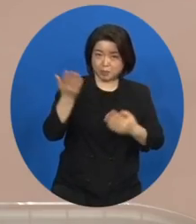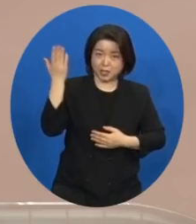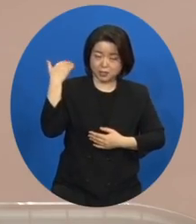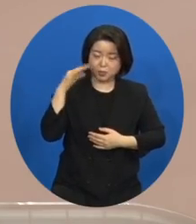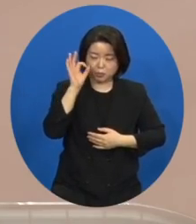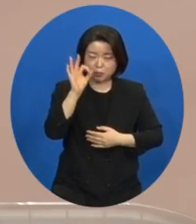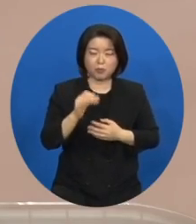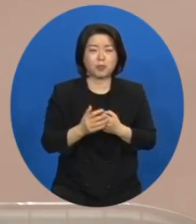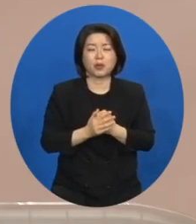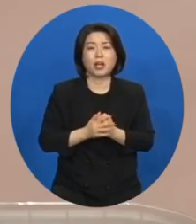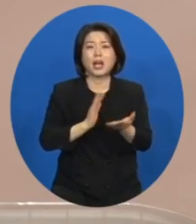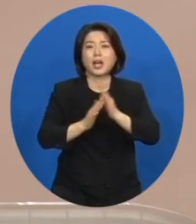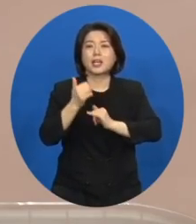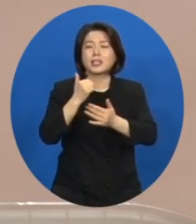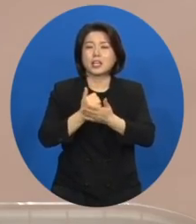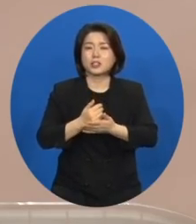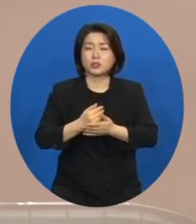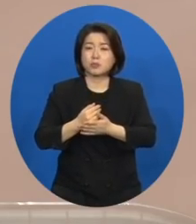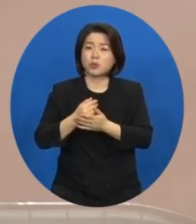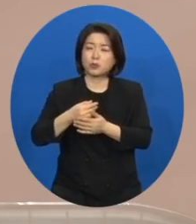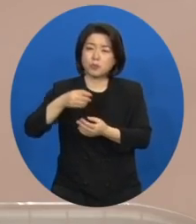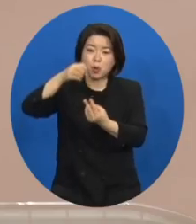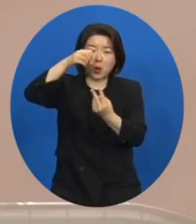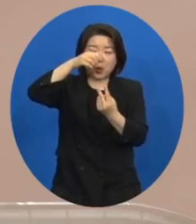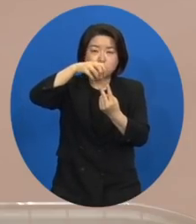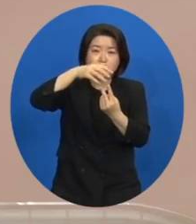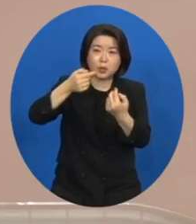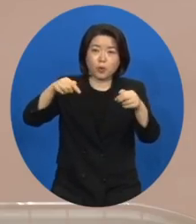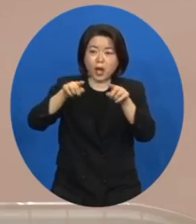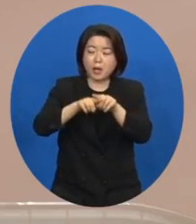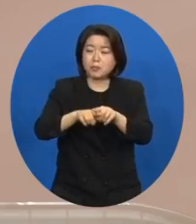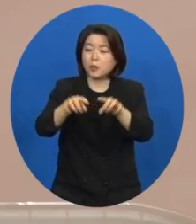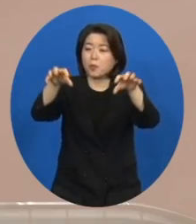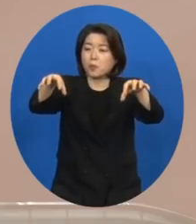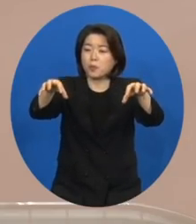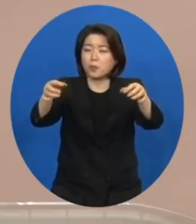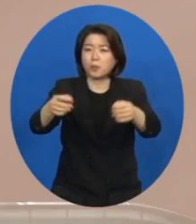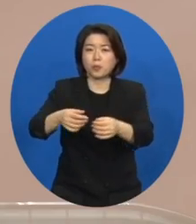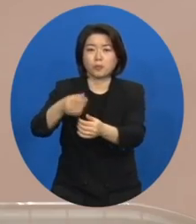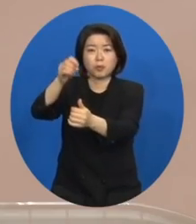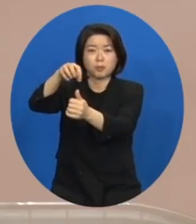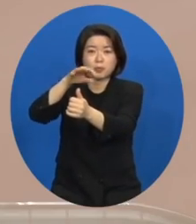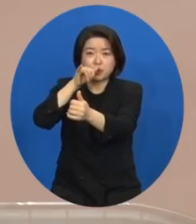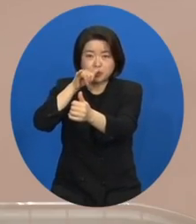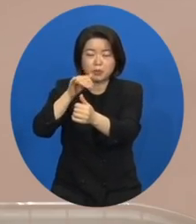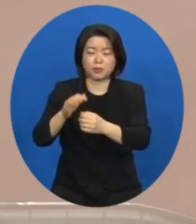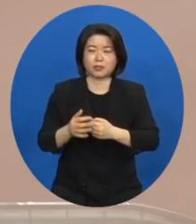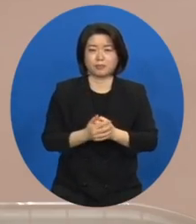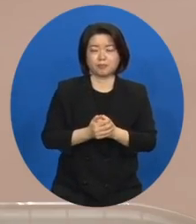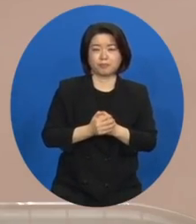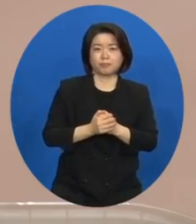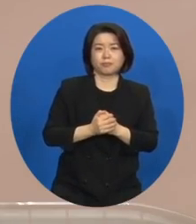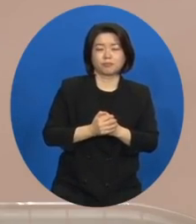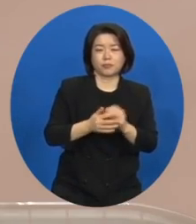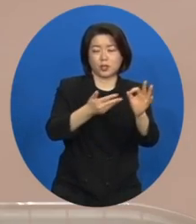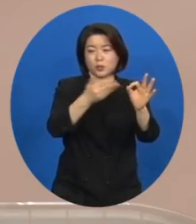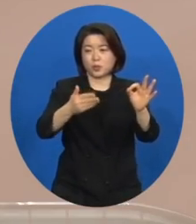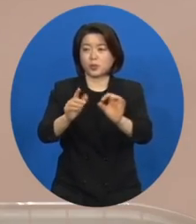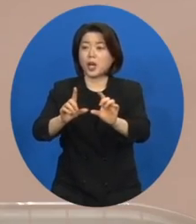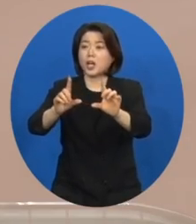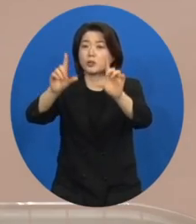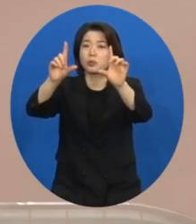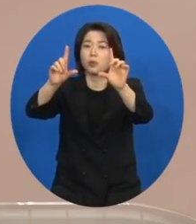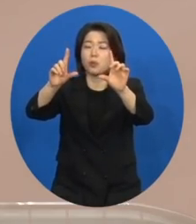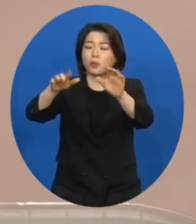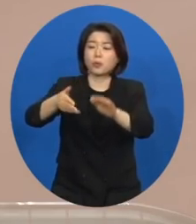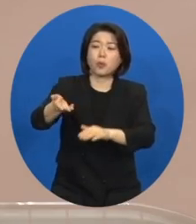세대원의 제자들과 함께 그 근처에서 세례를 주었습니다 위치가 어디냐 며 뇨 동쪽 요단강 북쪽 이에요 그러니까